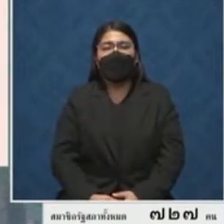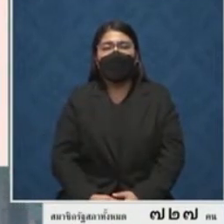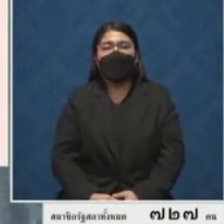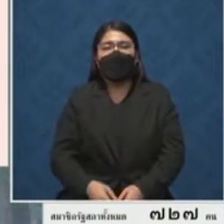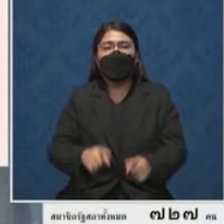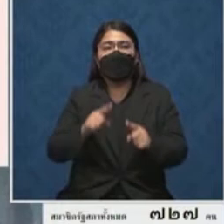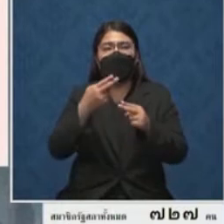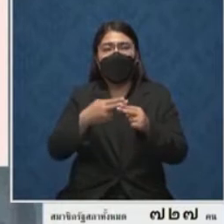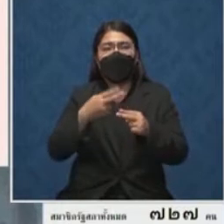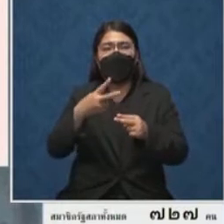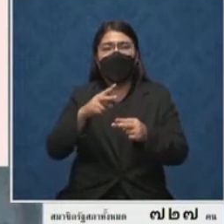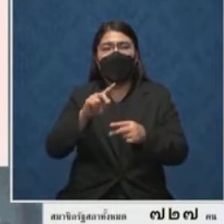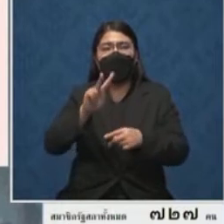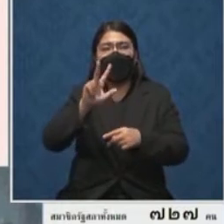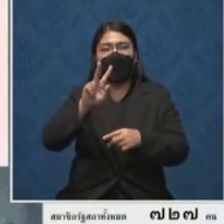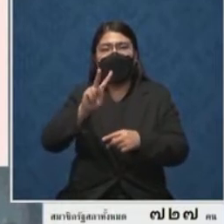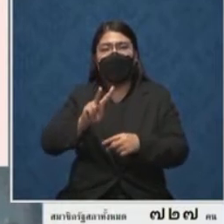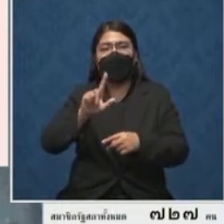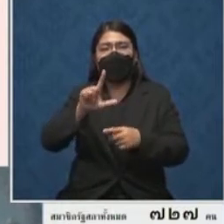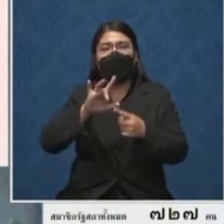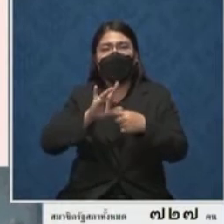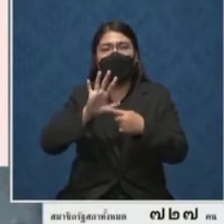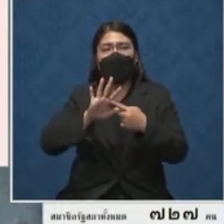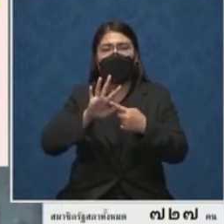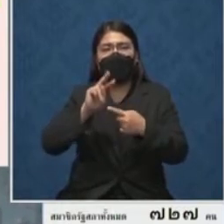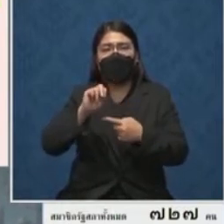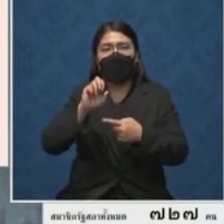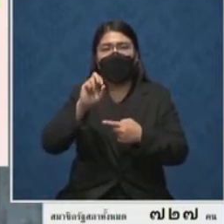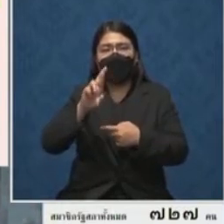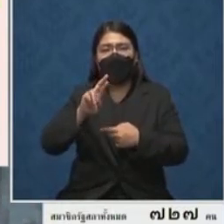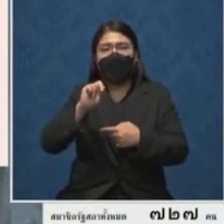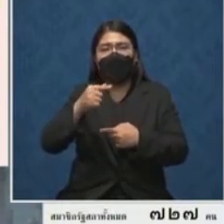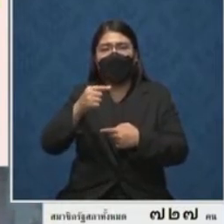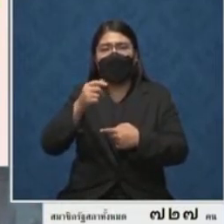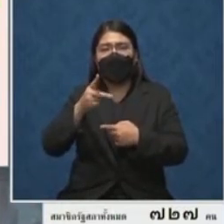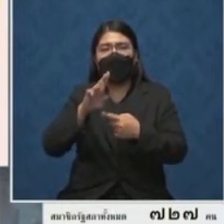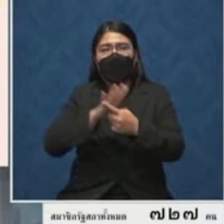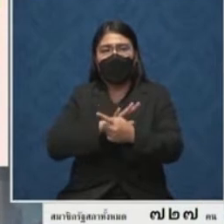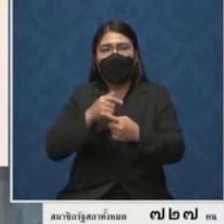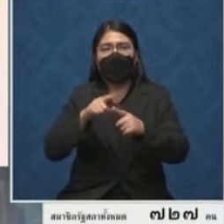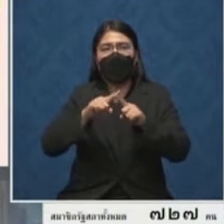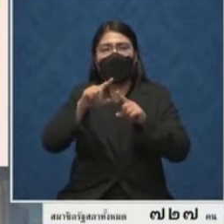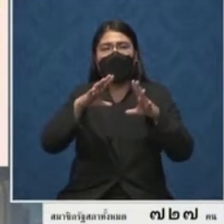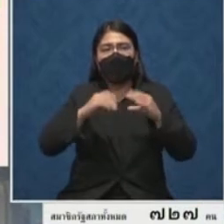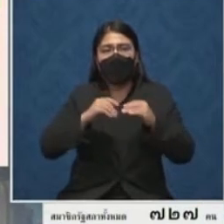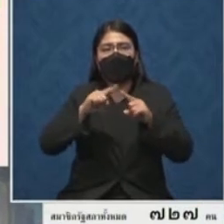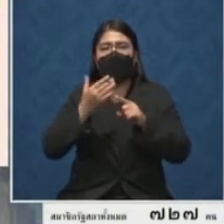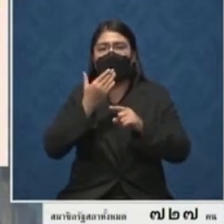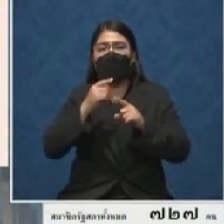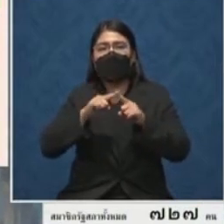ค์จันทิก 1รับหลักการ2งดออกเสียง3งดออกเสียง4งดออกเสียง